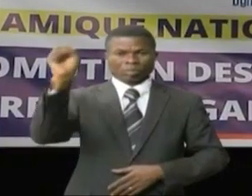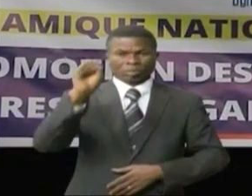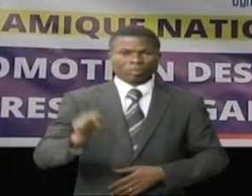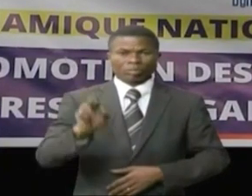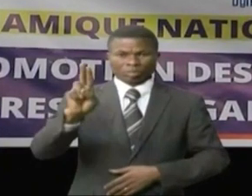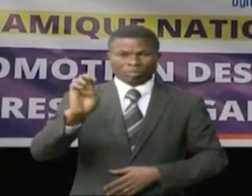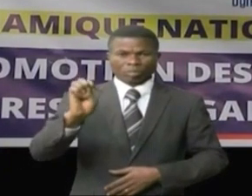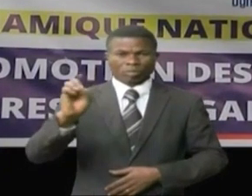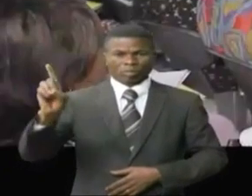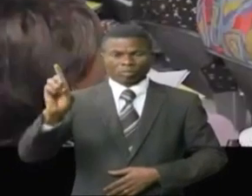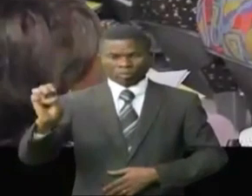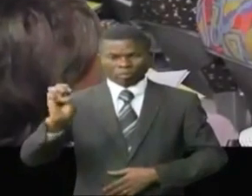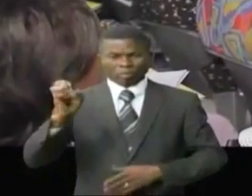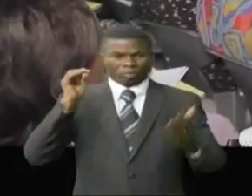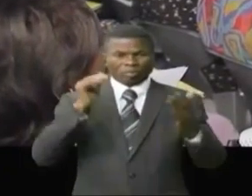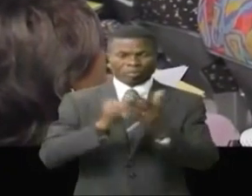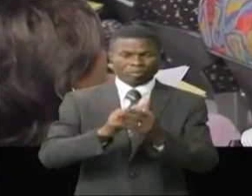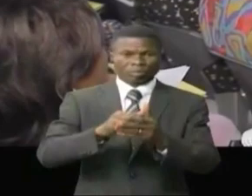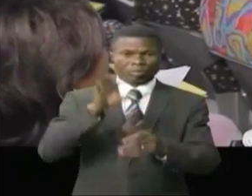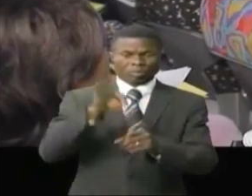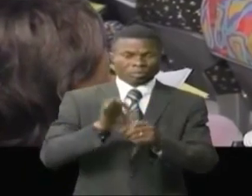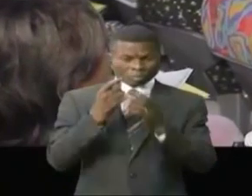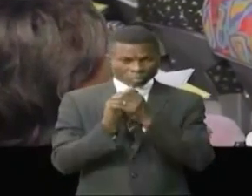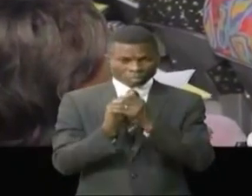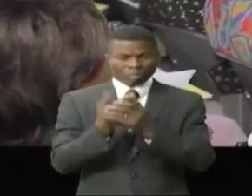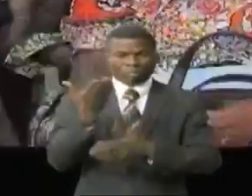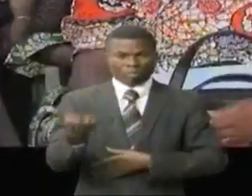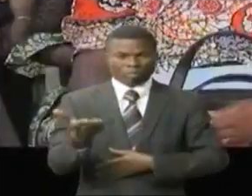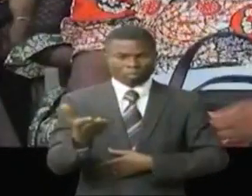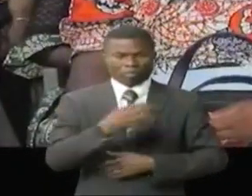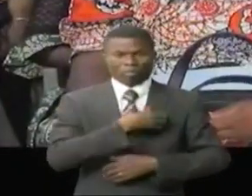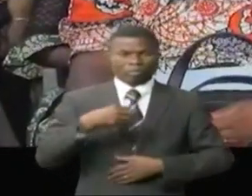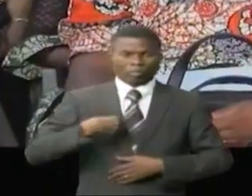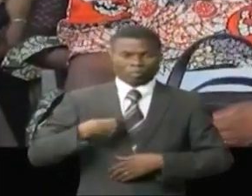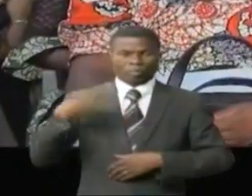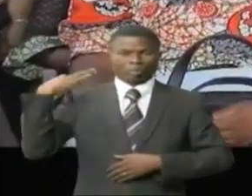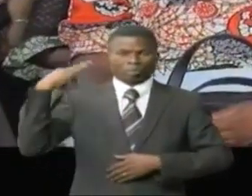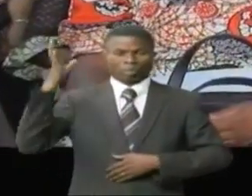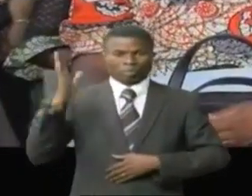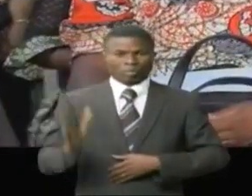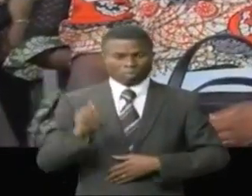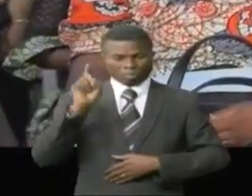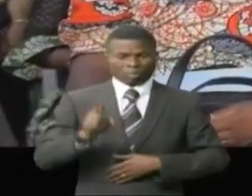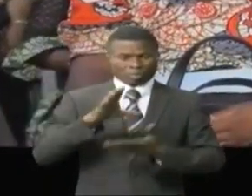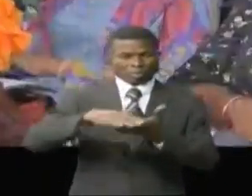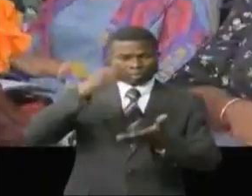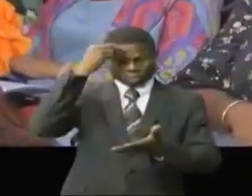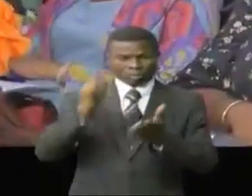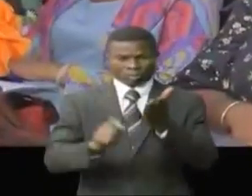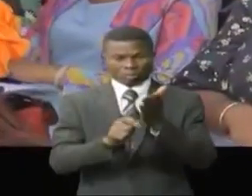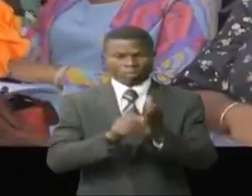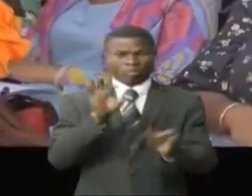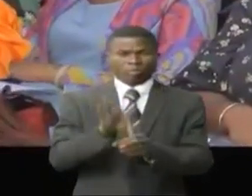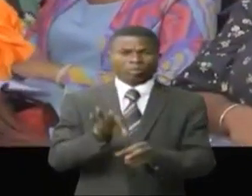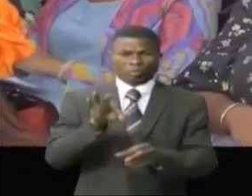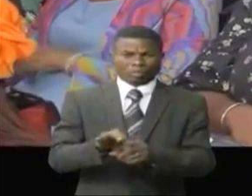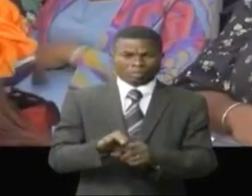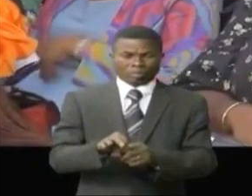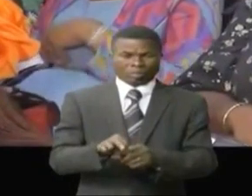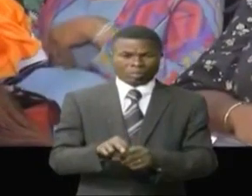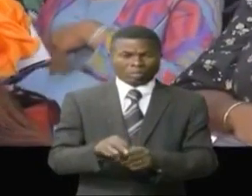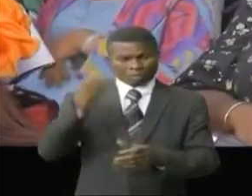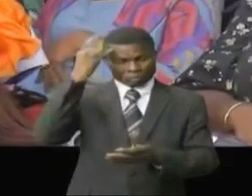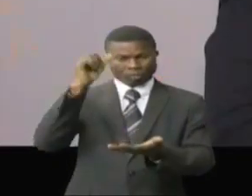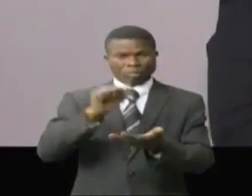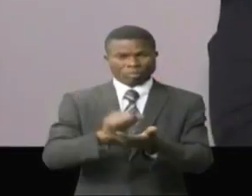Pour affronter efficacement les élections qui pointent à l'horizon, les femmes candidates doivent être outillées de techniques électorales. C'est dans